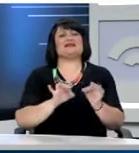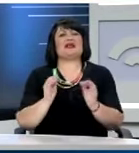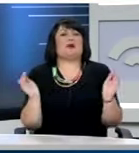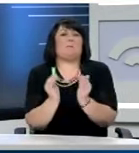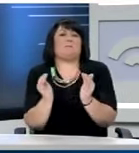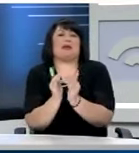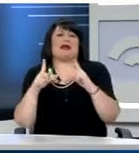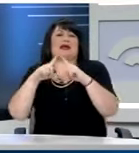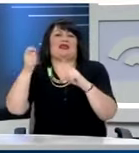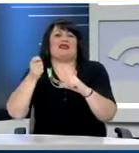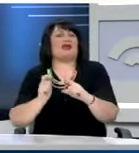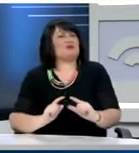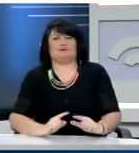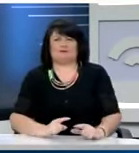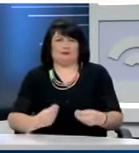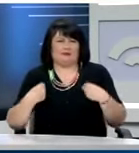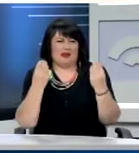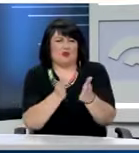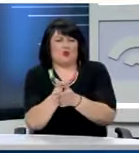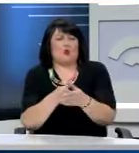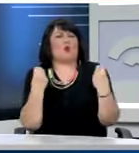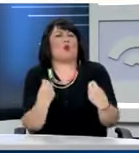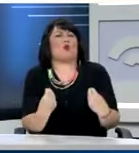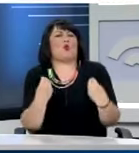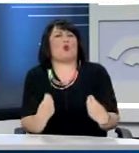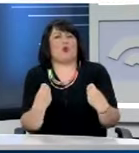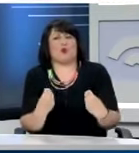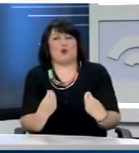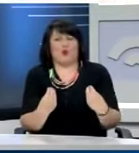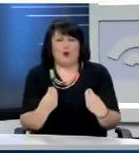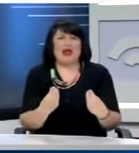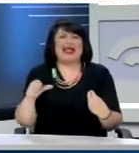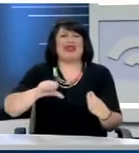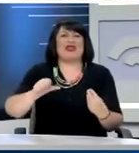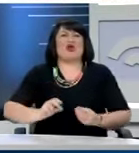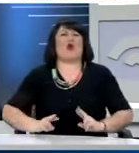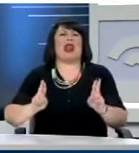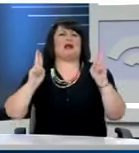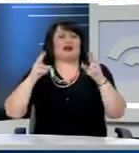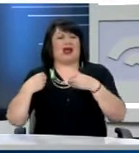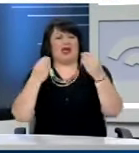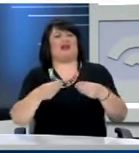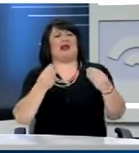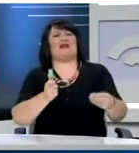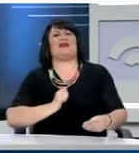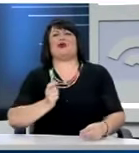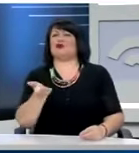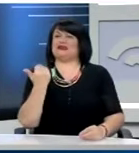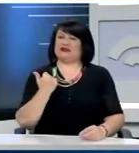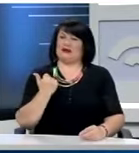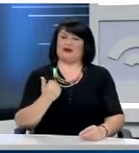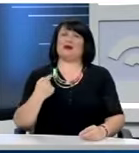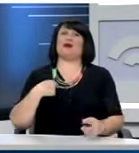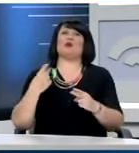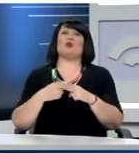ΔΕΗ, που έδινε όλα τα φιλέτα και κυρίως τα υδροελεκτρικά σε ιδιώτες. Επαναλαμβάνω όμως ότι για μας το